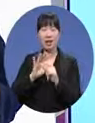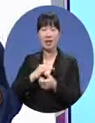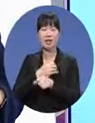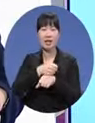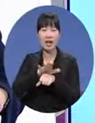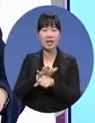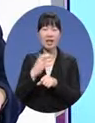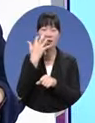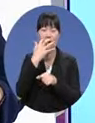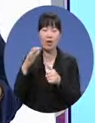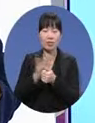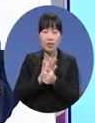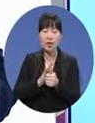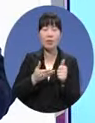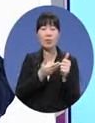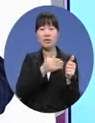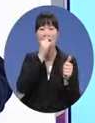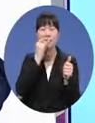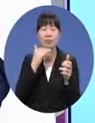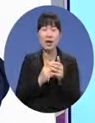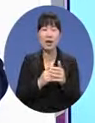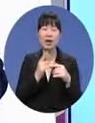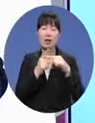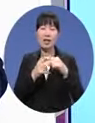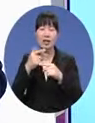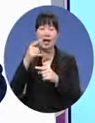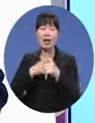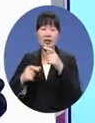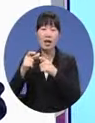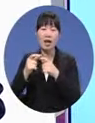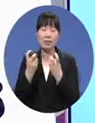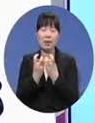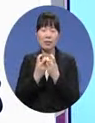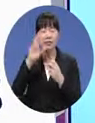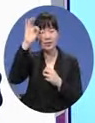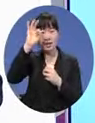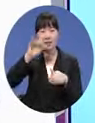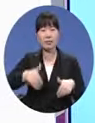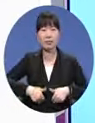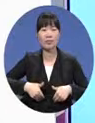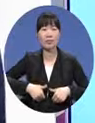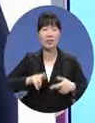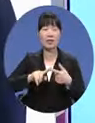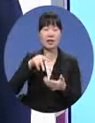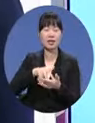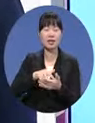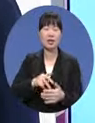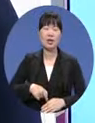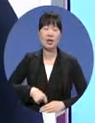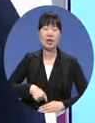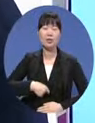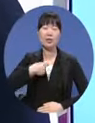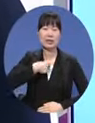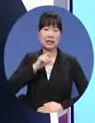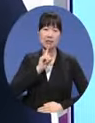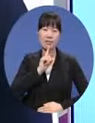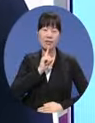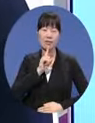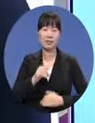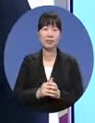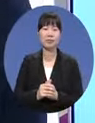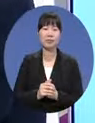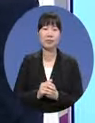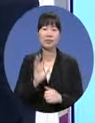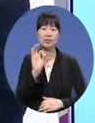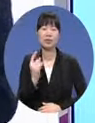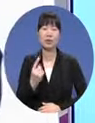다양하게 해줄 수 있거든요. 이렇게 플러스 알파를 또 만들어 가야 돼요. 그래서 이런 면의 솔직함. 또 하나는